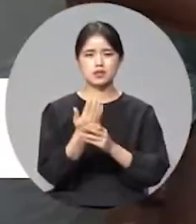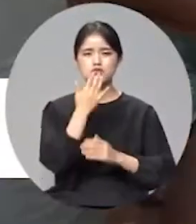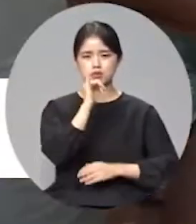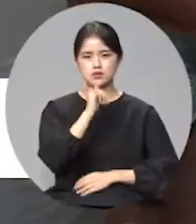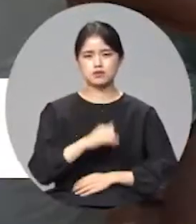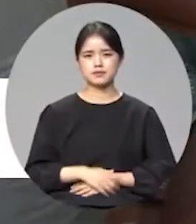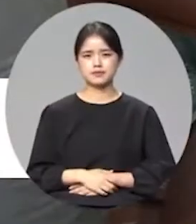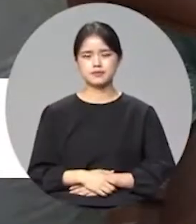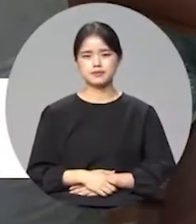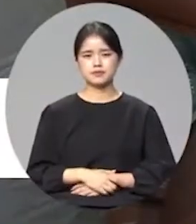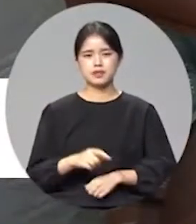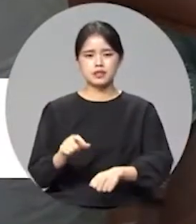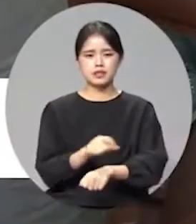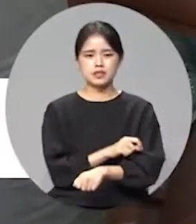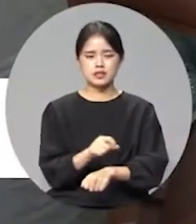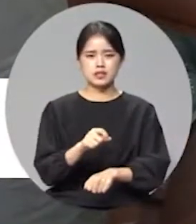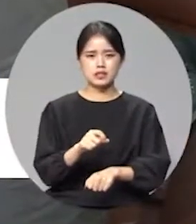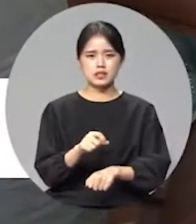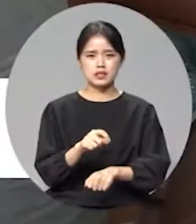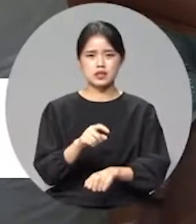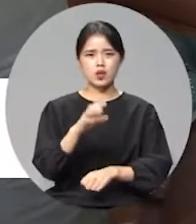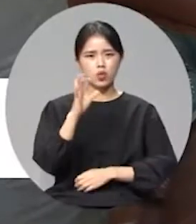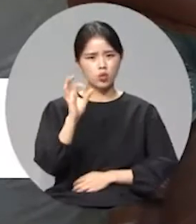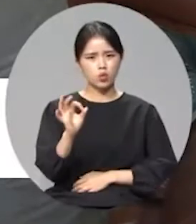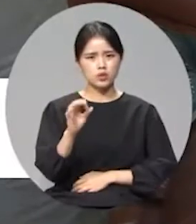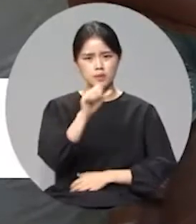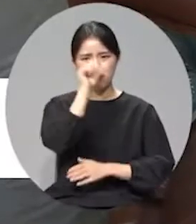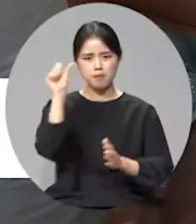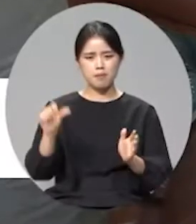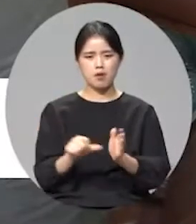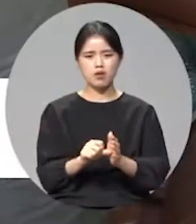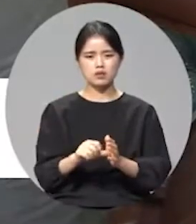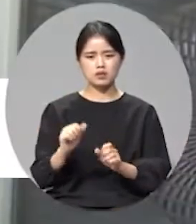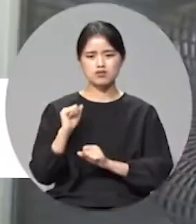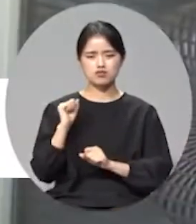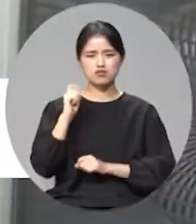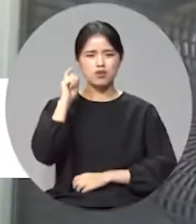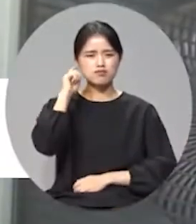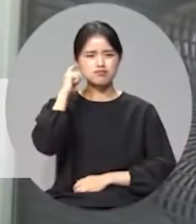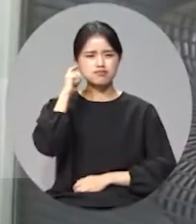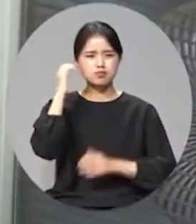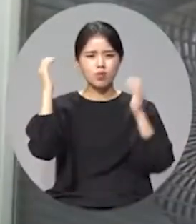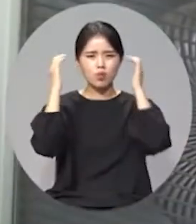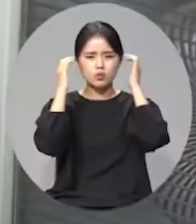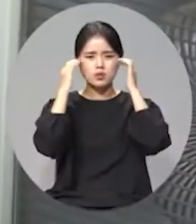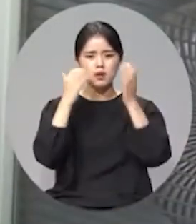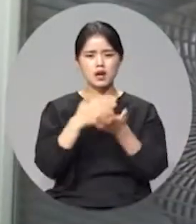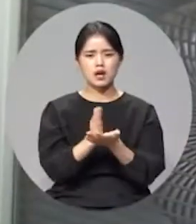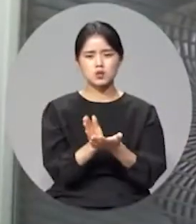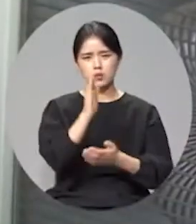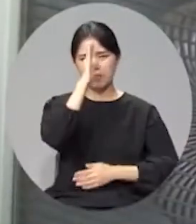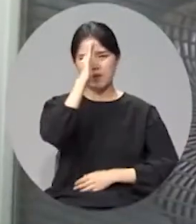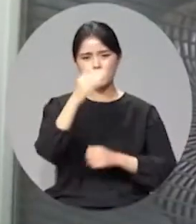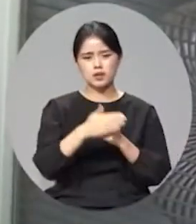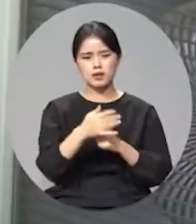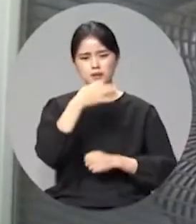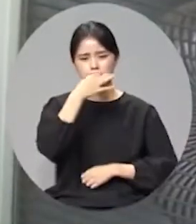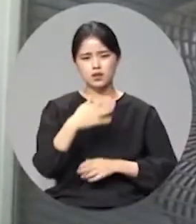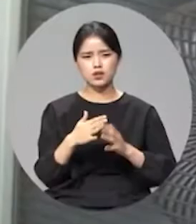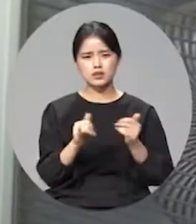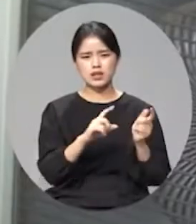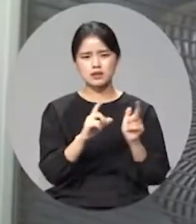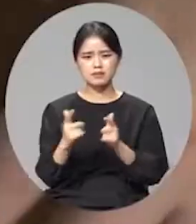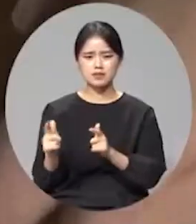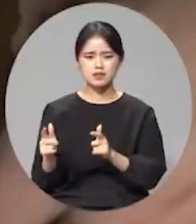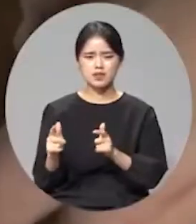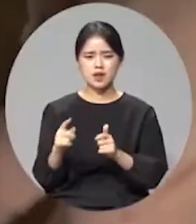때문입니다. 특히 책정된 보상금이 평생을 전투기 소음에 시달리며 각종 질환으로 고통받는 주민들을